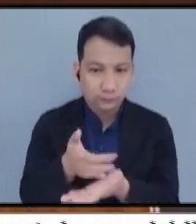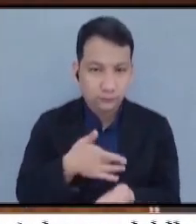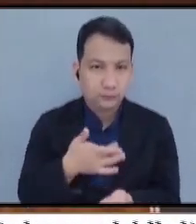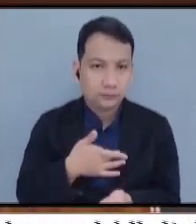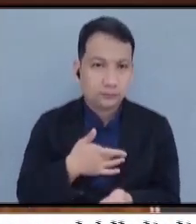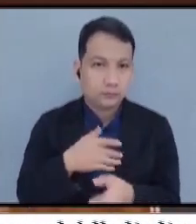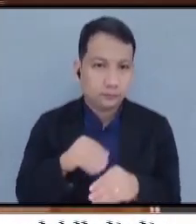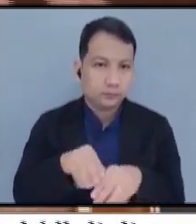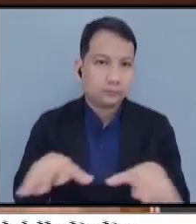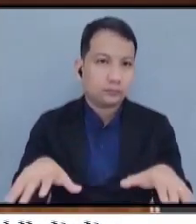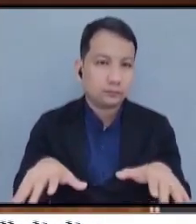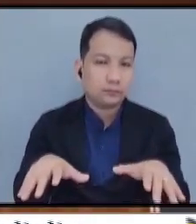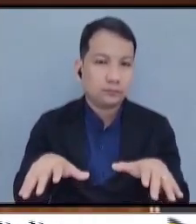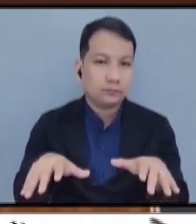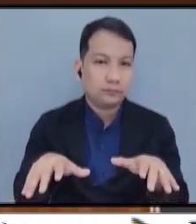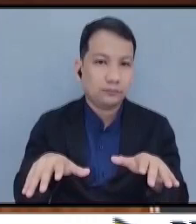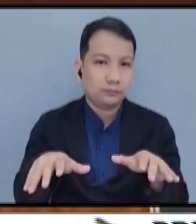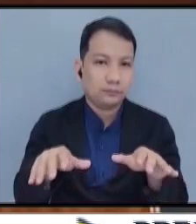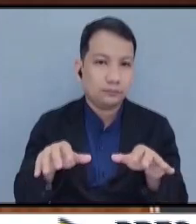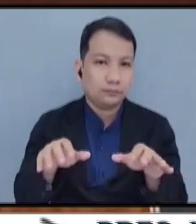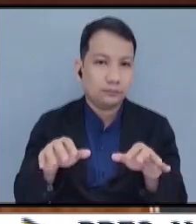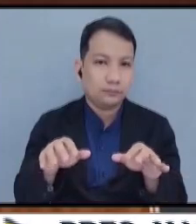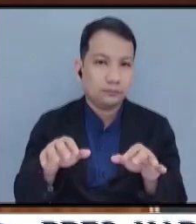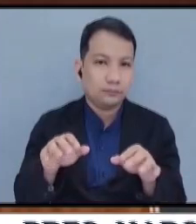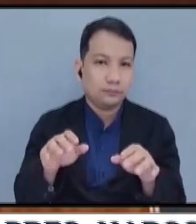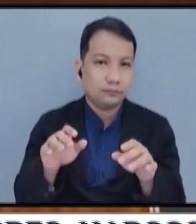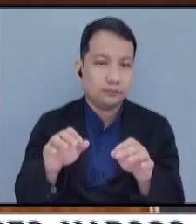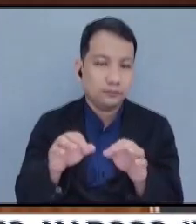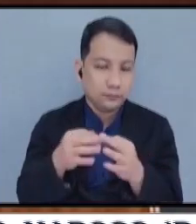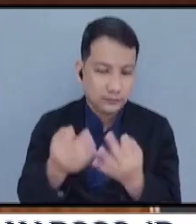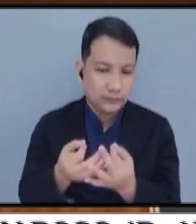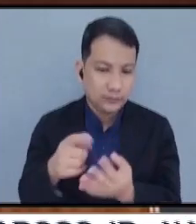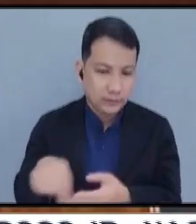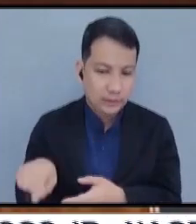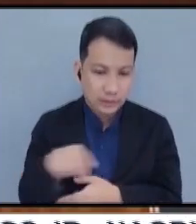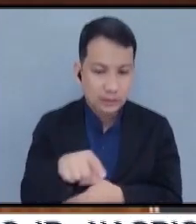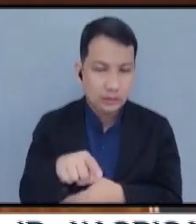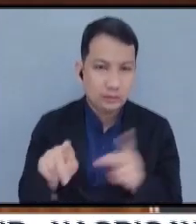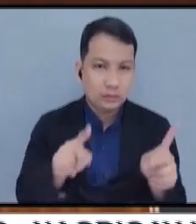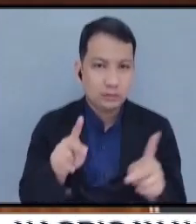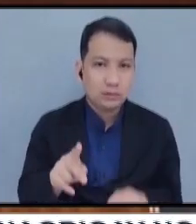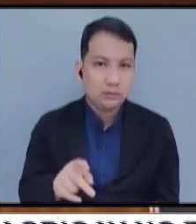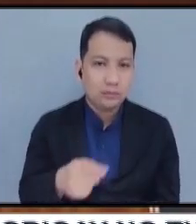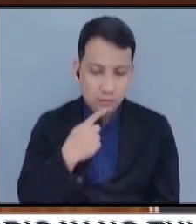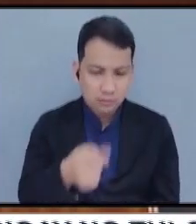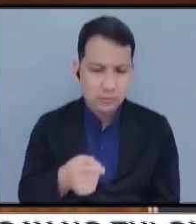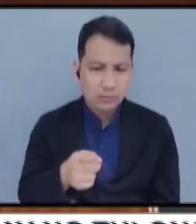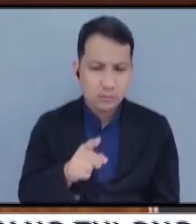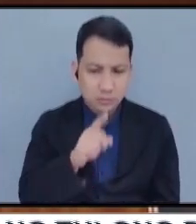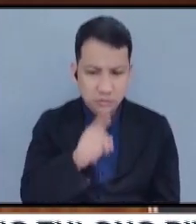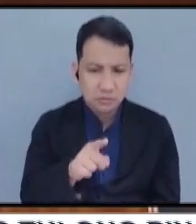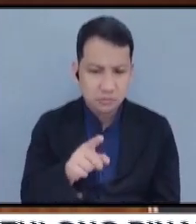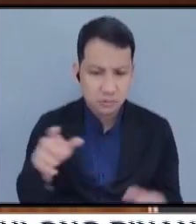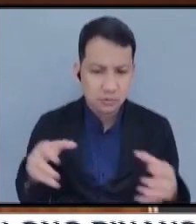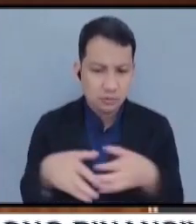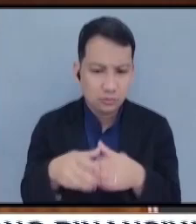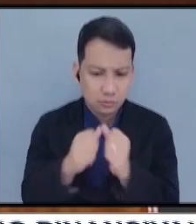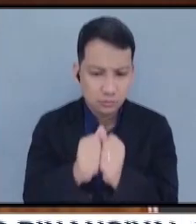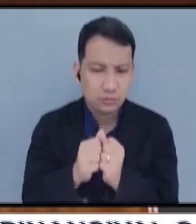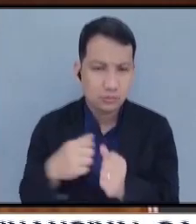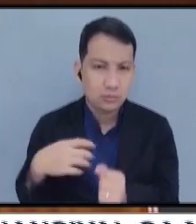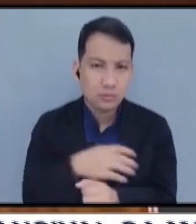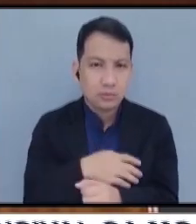niyang sasabihin, this is the collective effort of the House of Representatives. And true enough, this is the most united